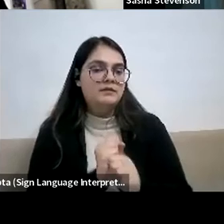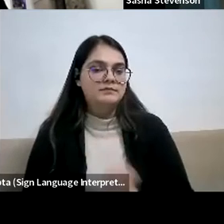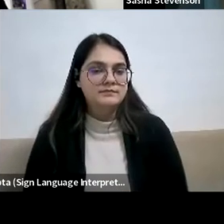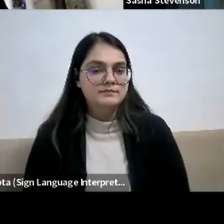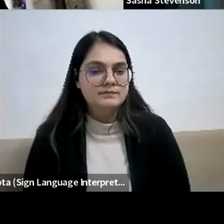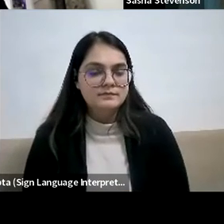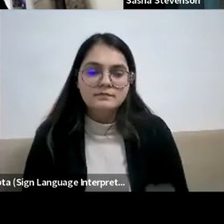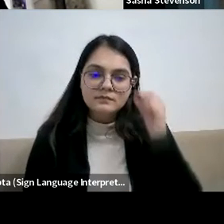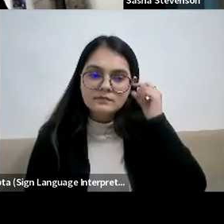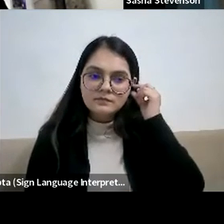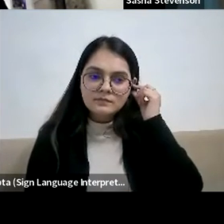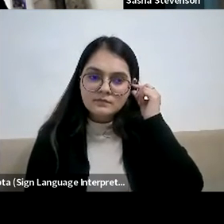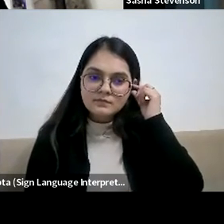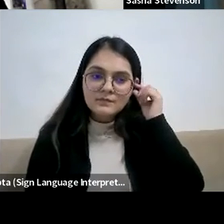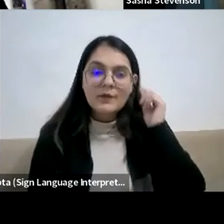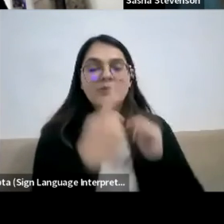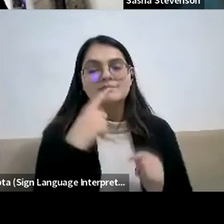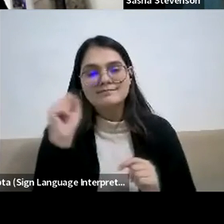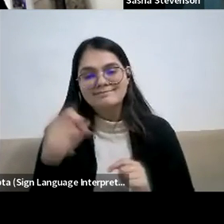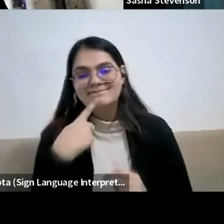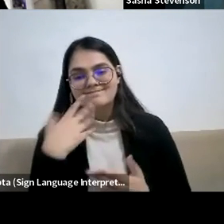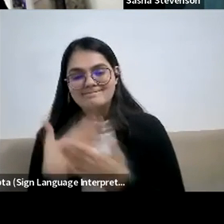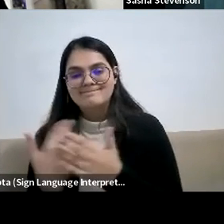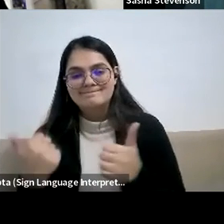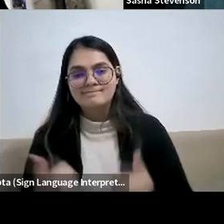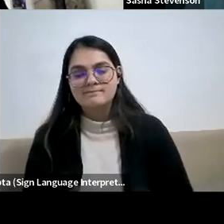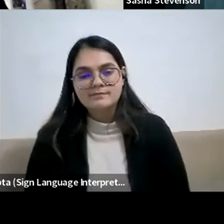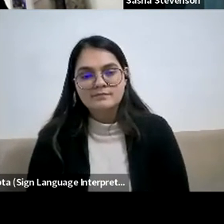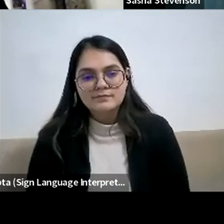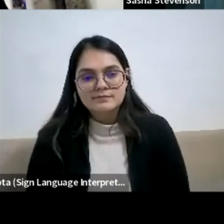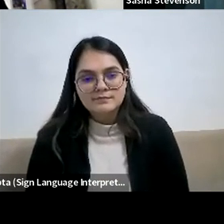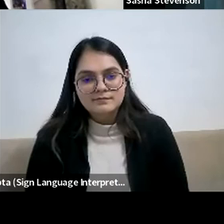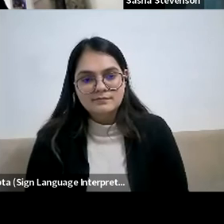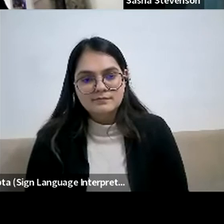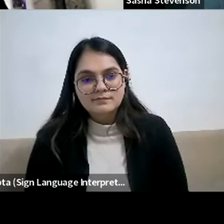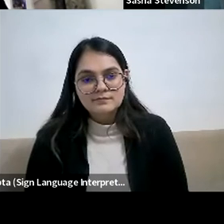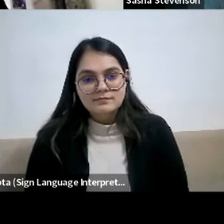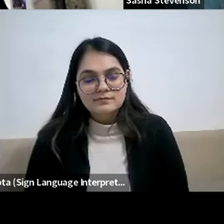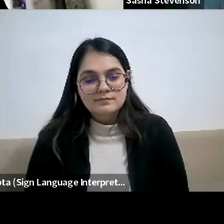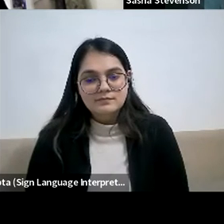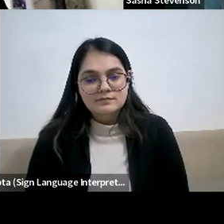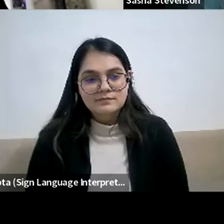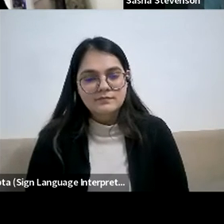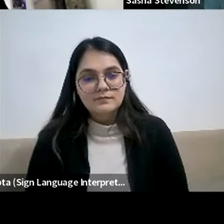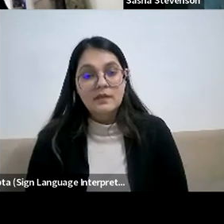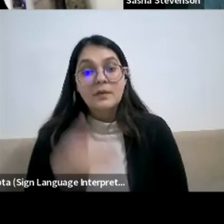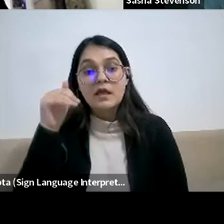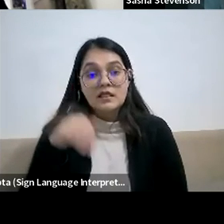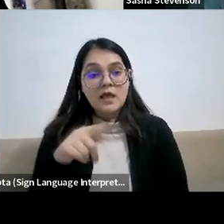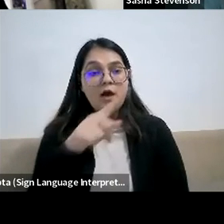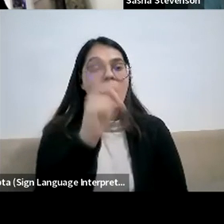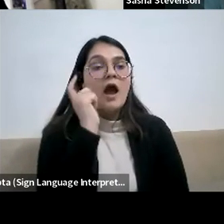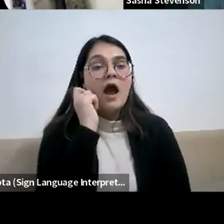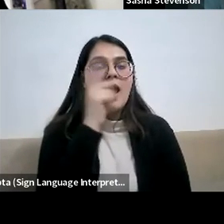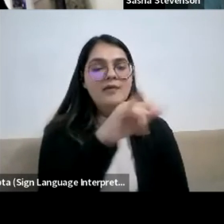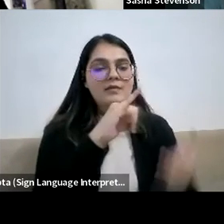a much better way of saying what I wanted to say. Thanks. Right, thank you. My now Sambhaji भाई, आपके